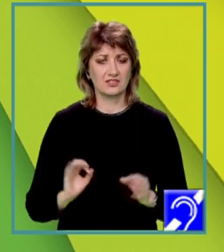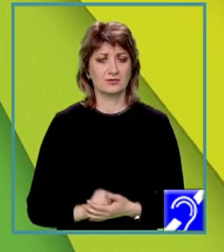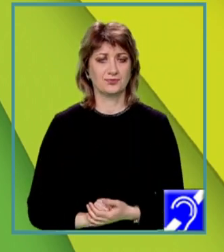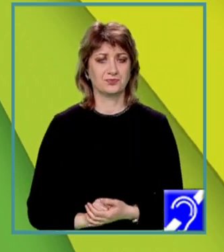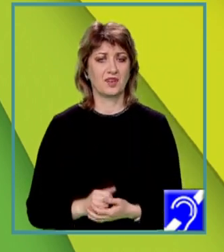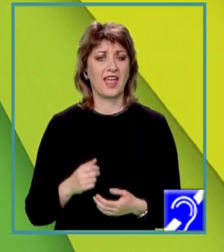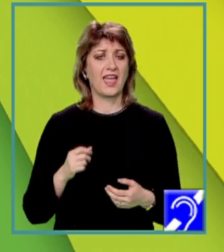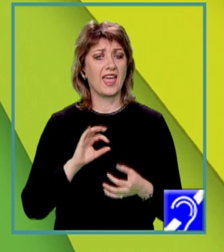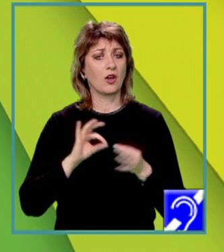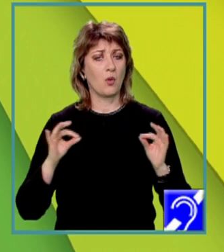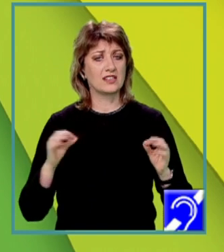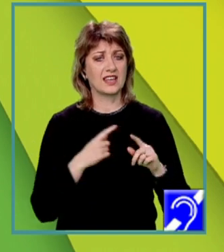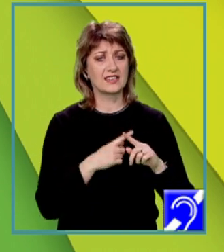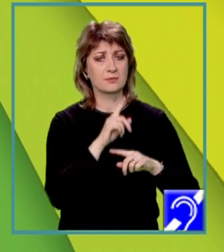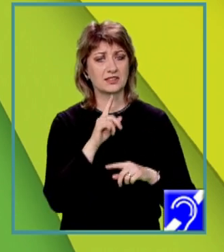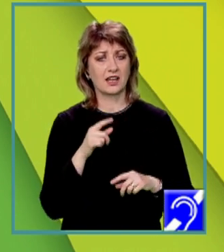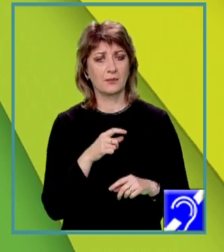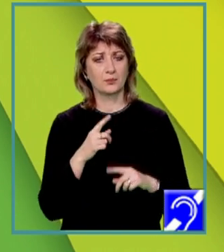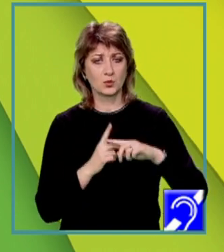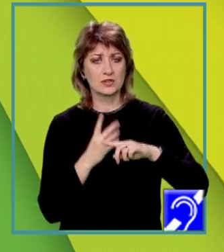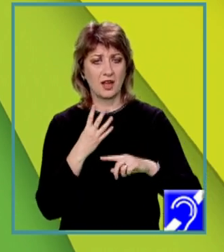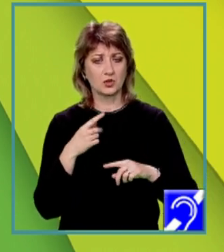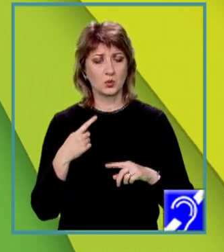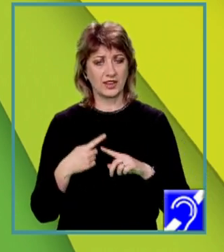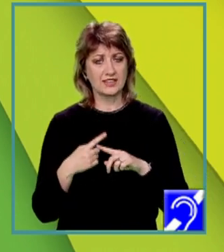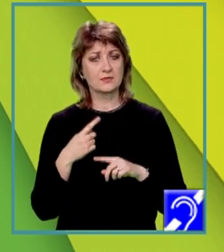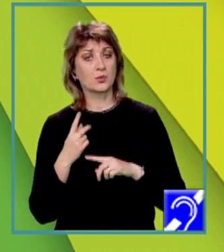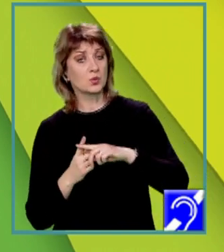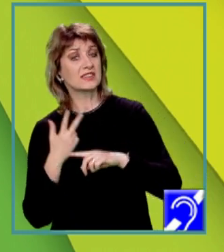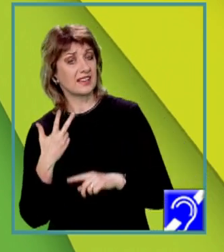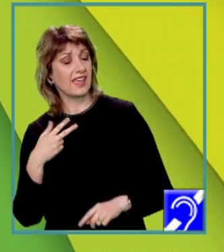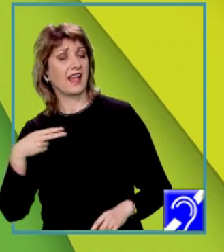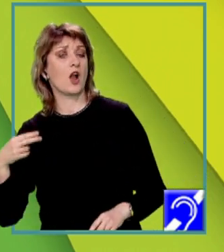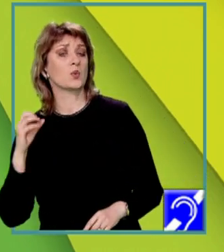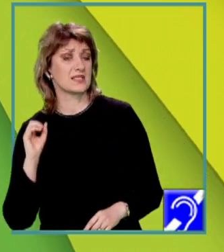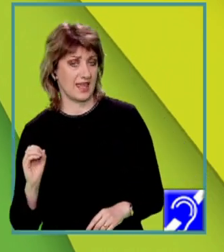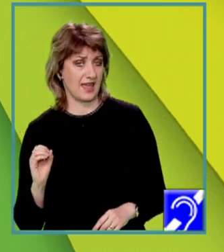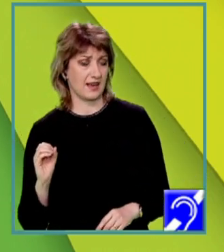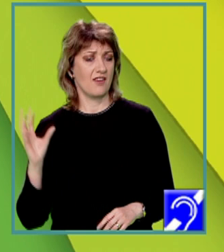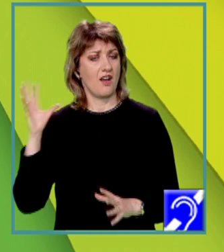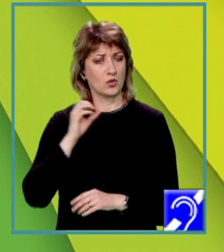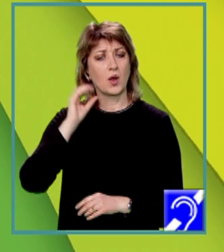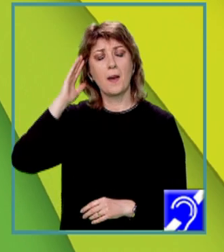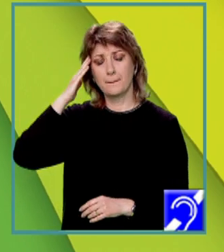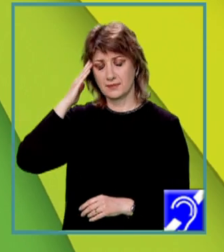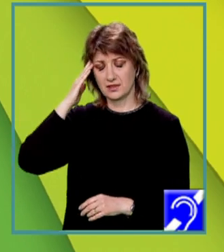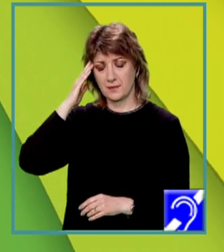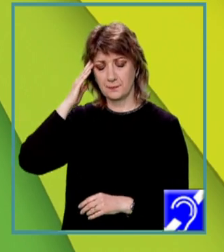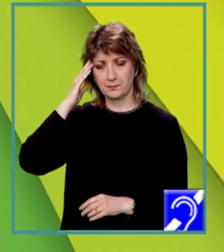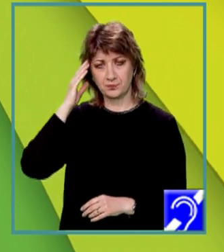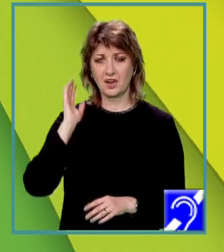ecuația este x pătrat plus 4x plus trei este egal cu zero să vă aduc aminte că